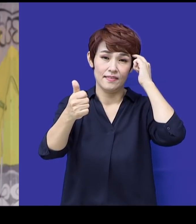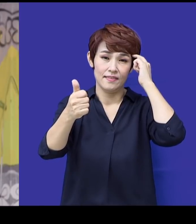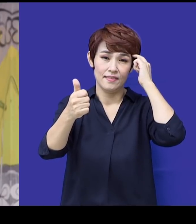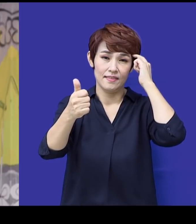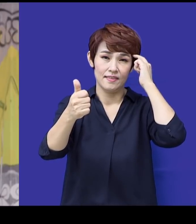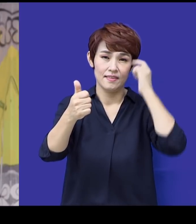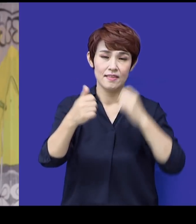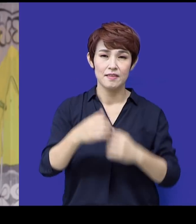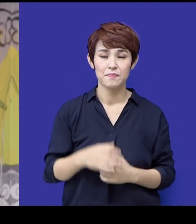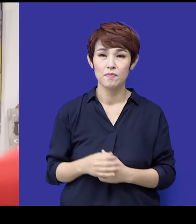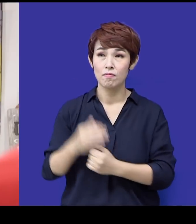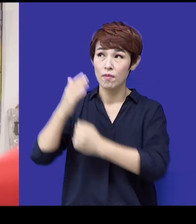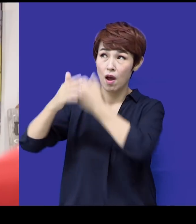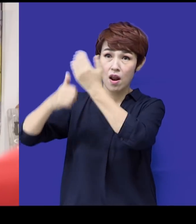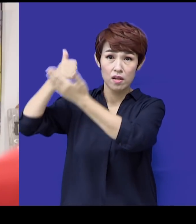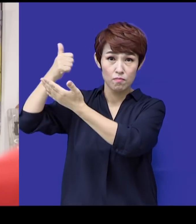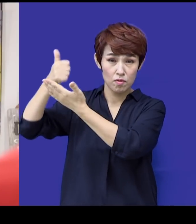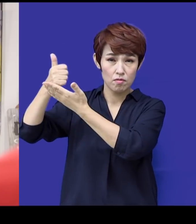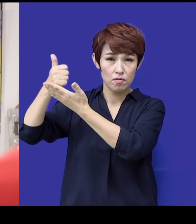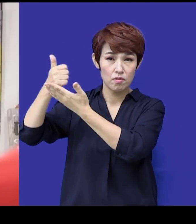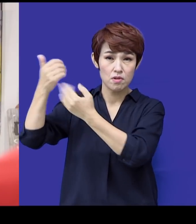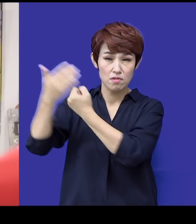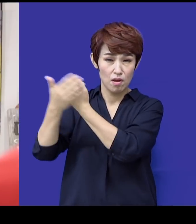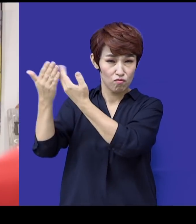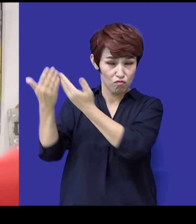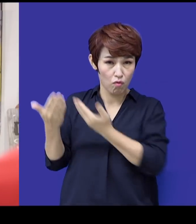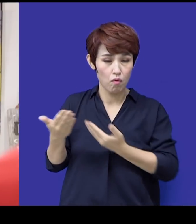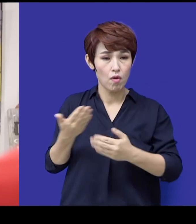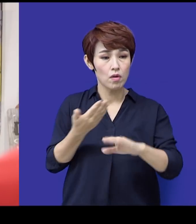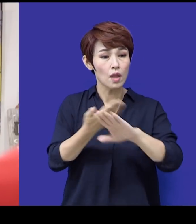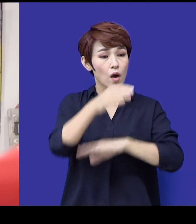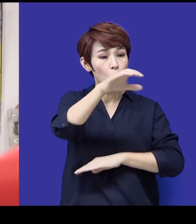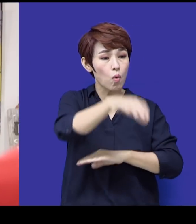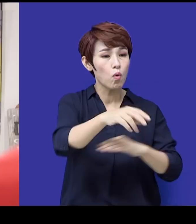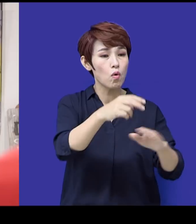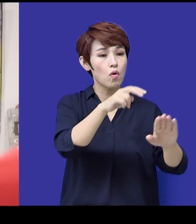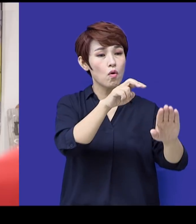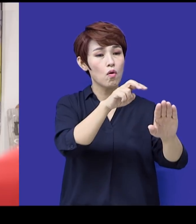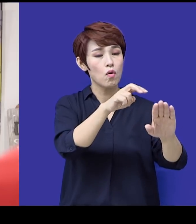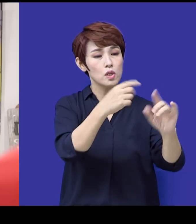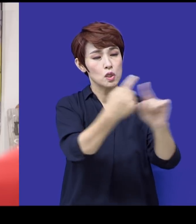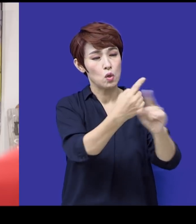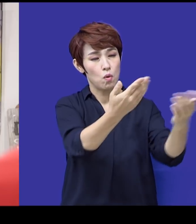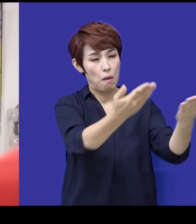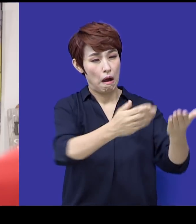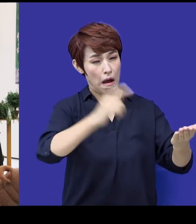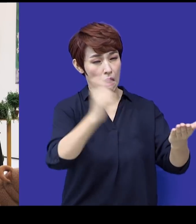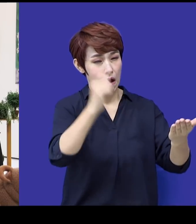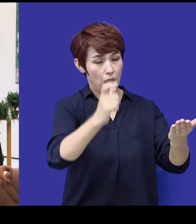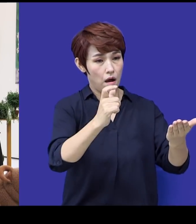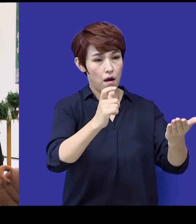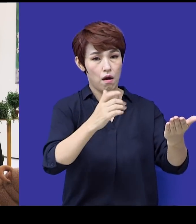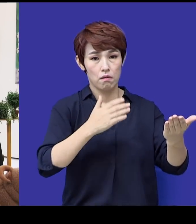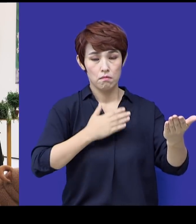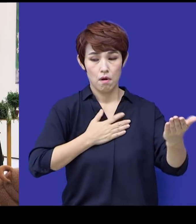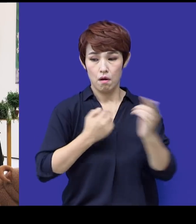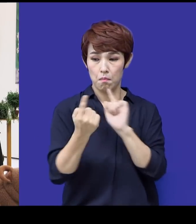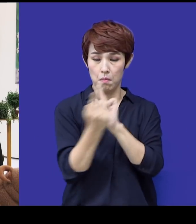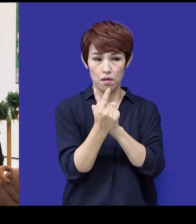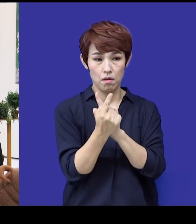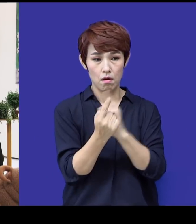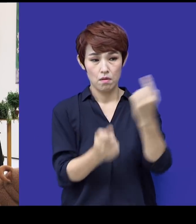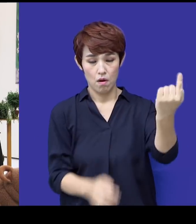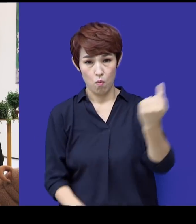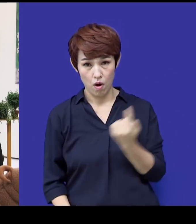다른 데서 치료받고 여기 안 하다가 여기 와서 치료받고 낫는 사람들이 꽤 많더라고요. 네. 환자들이